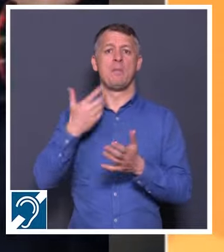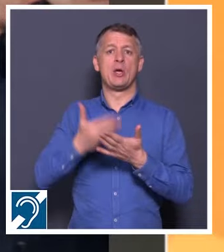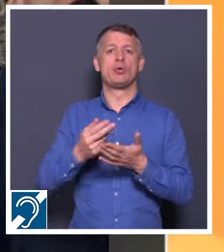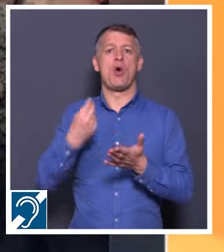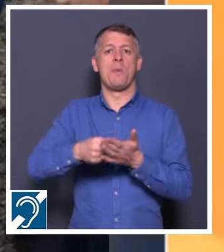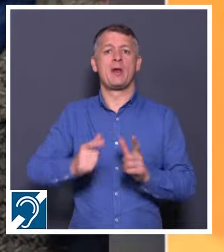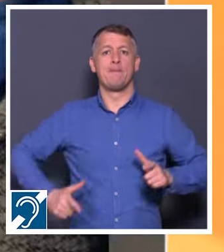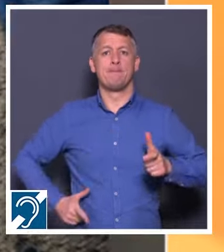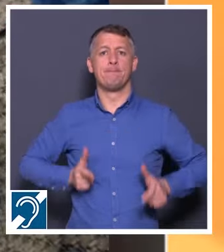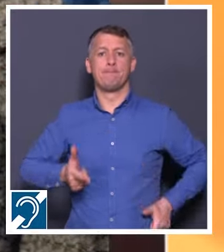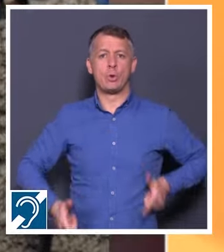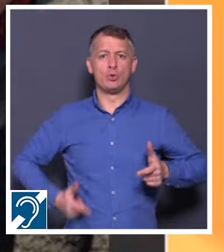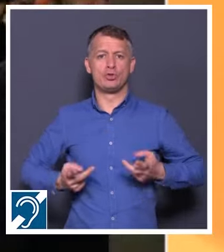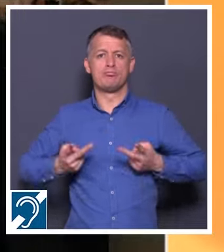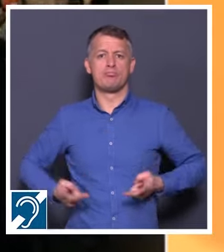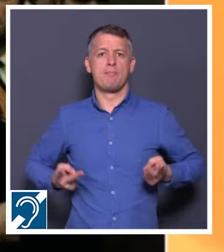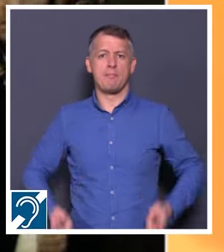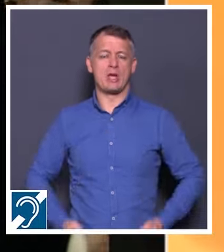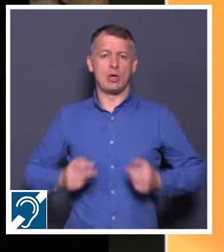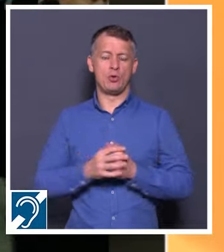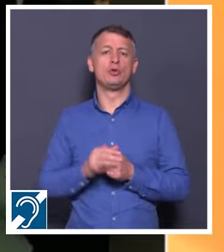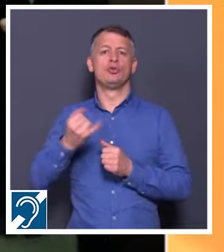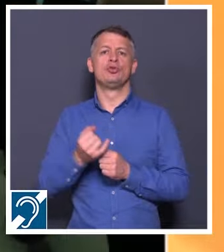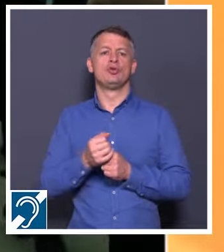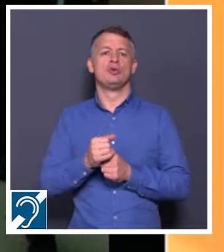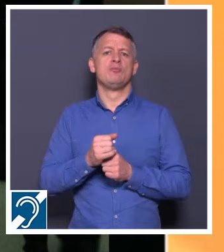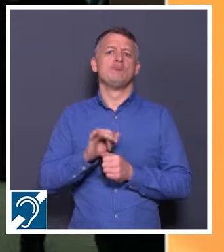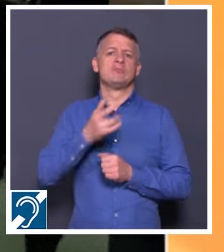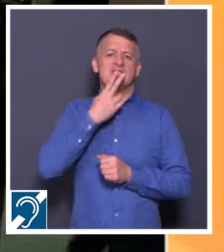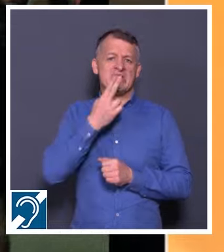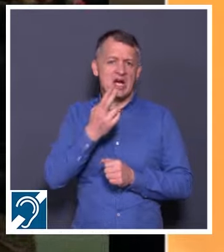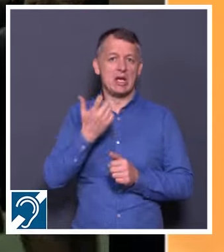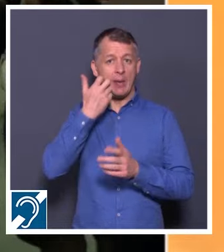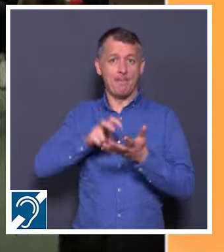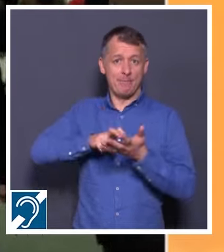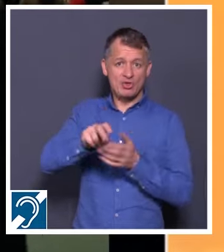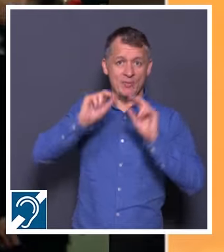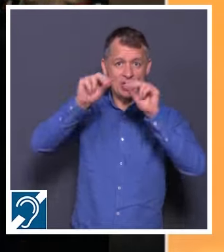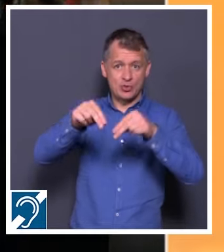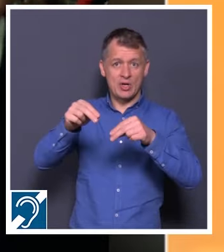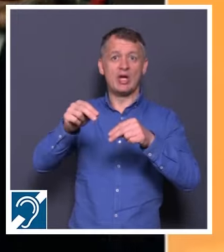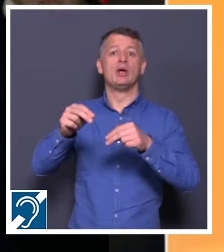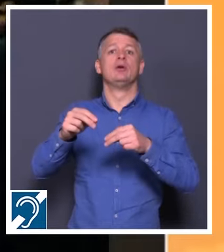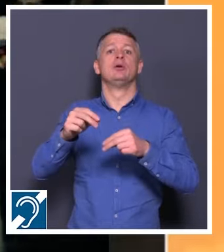țigări părinții, noi blugi, gumă de mestecat, de câte ori mergeam spre